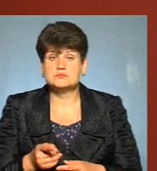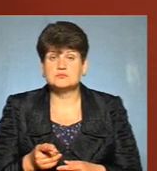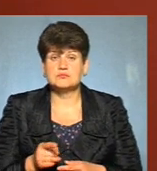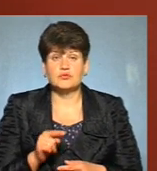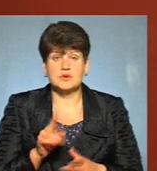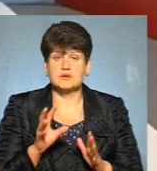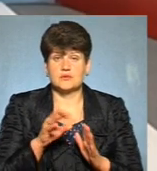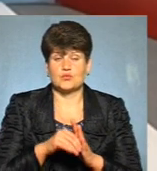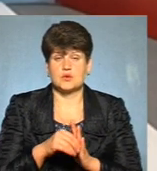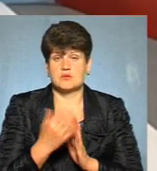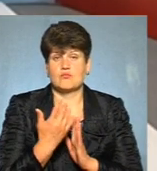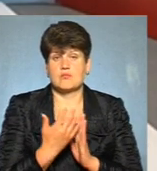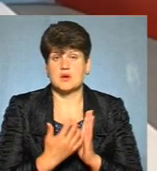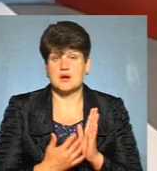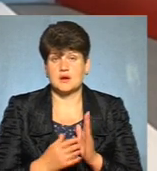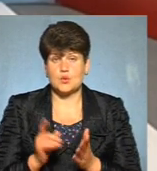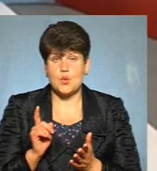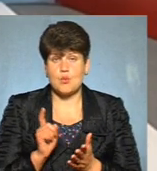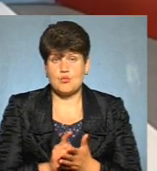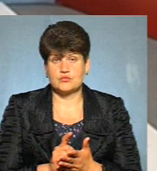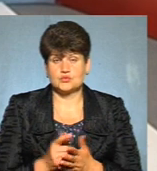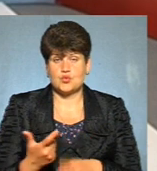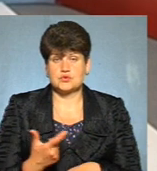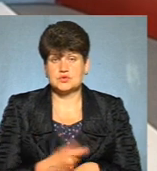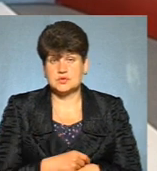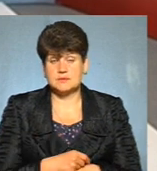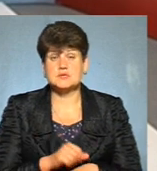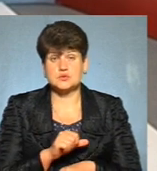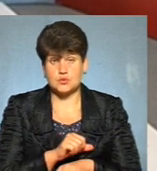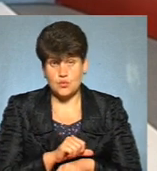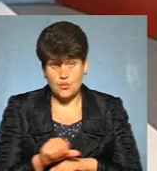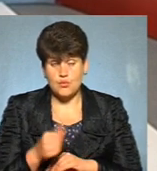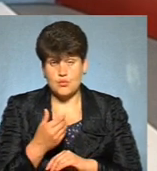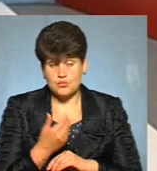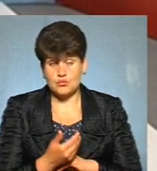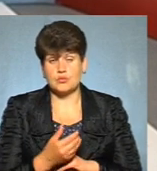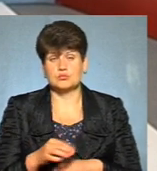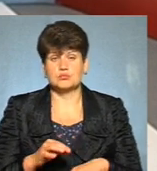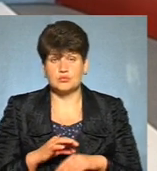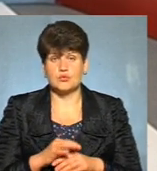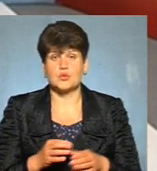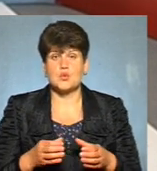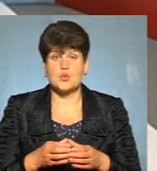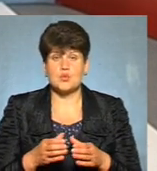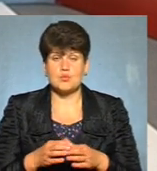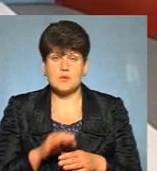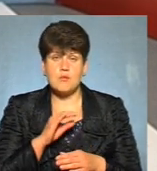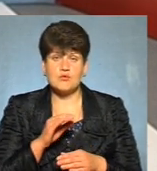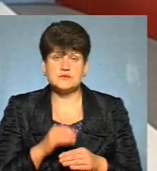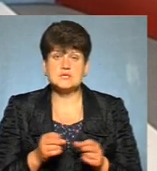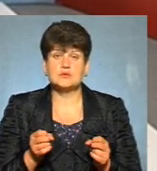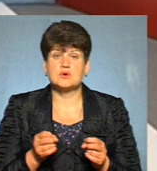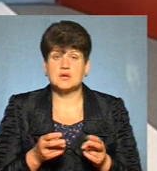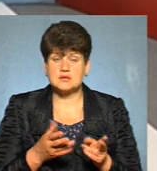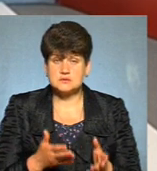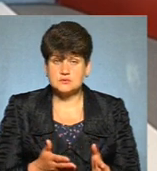не входить до переліку обов'язкових щеплень. За кордоном щеплення проводяться групам професійного ризику.